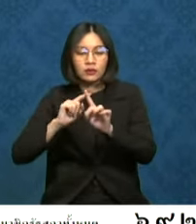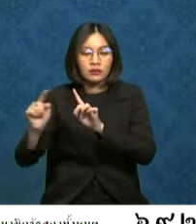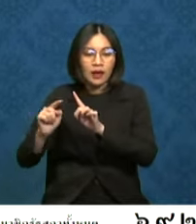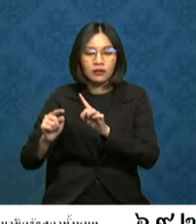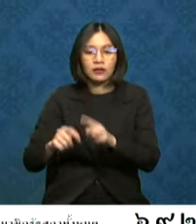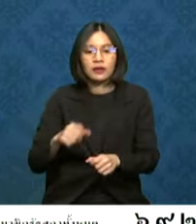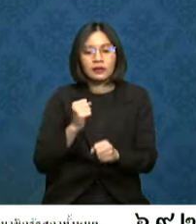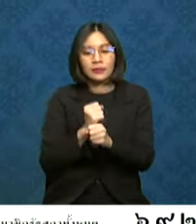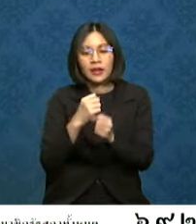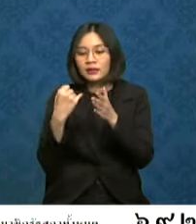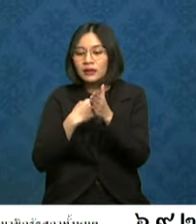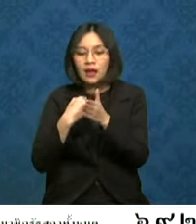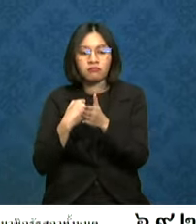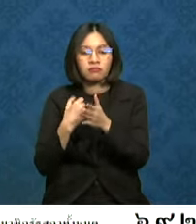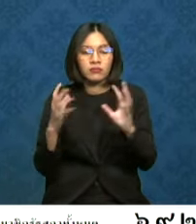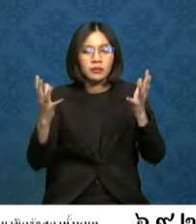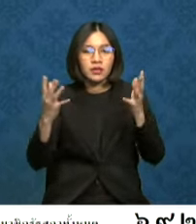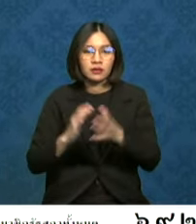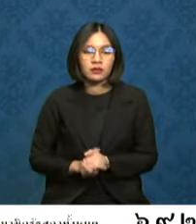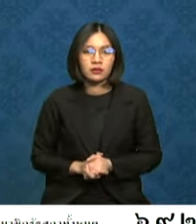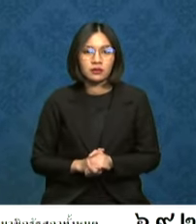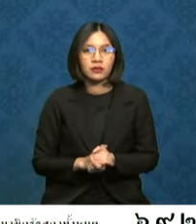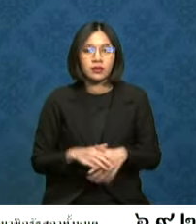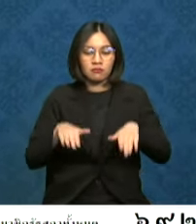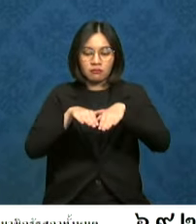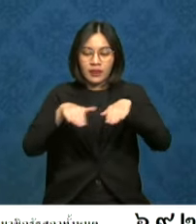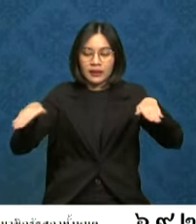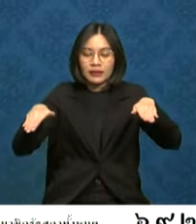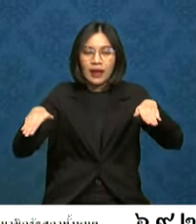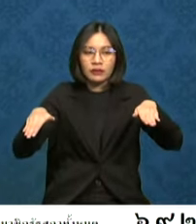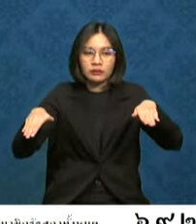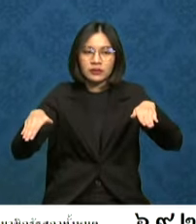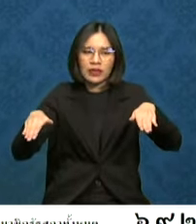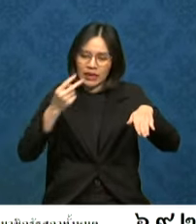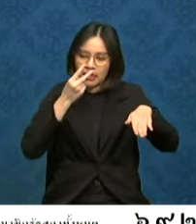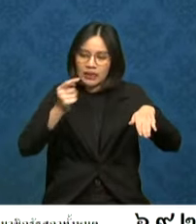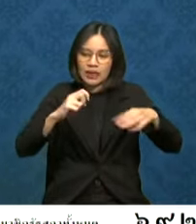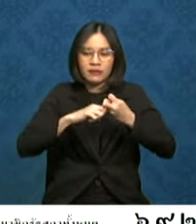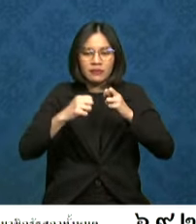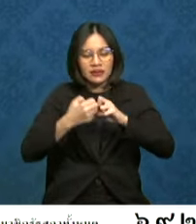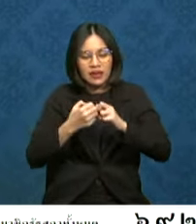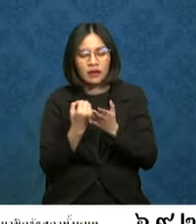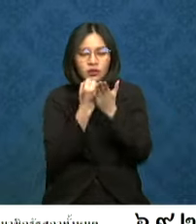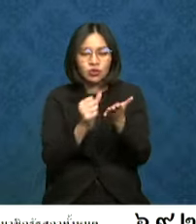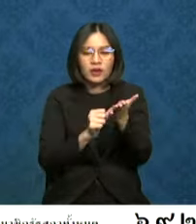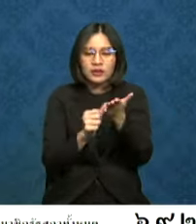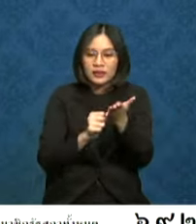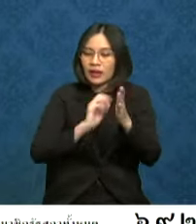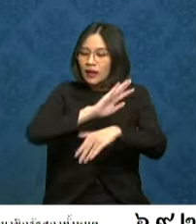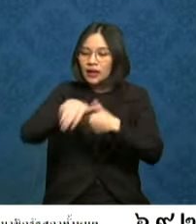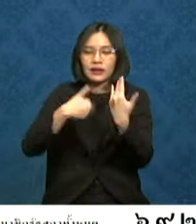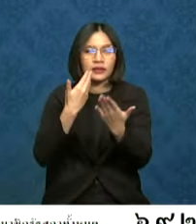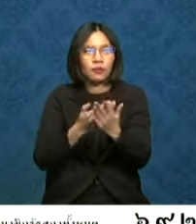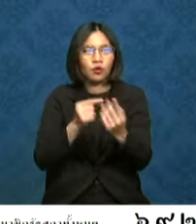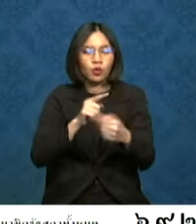ท้องถิ่น ทำงานง่ายขึ้นเลยครับแล้วกไมได้มีมารการที่จะแดงใหเหนวาปัญหาจะได้รบการแ้ไขในภาพรวม